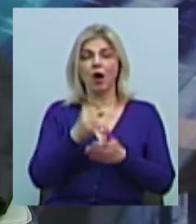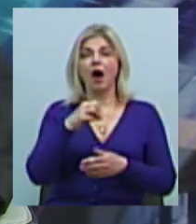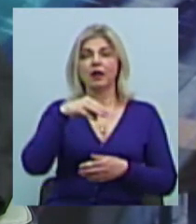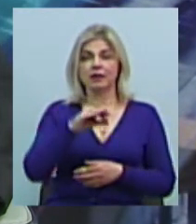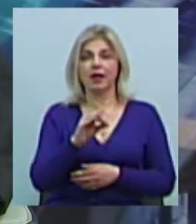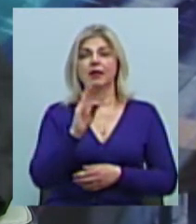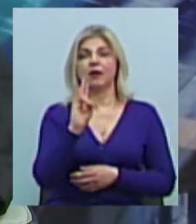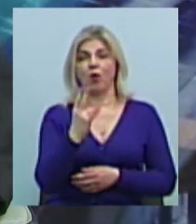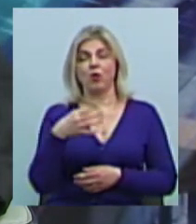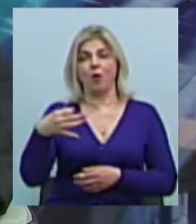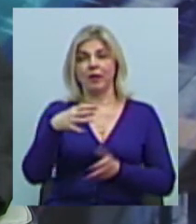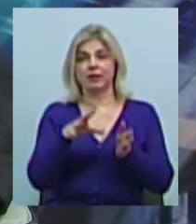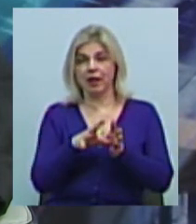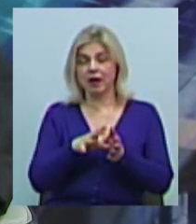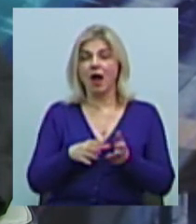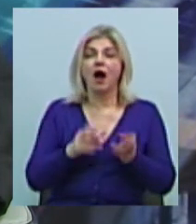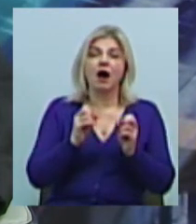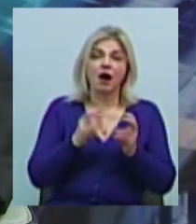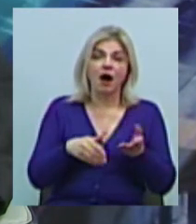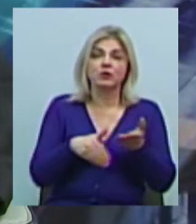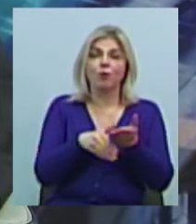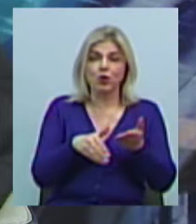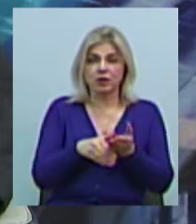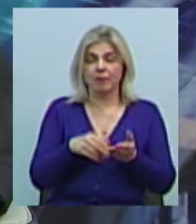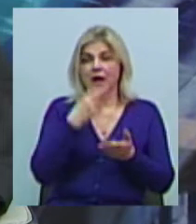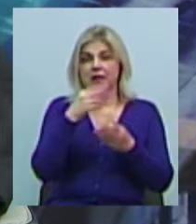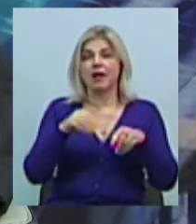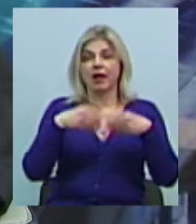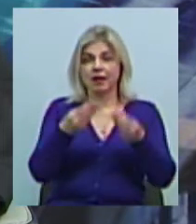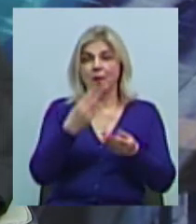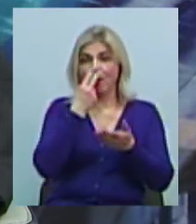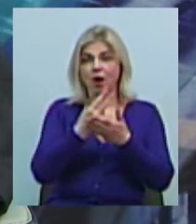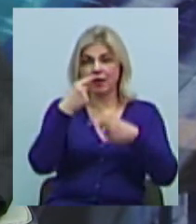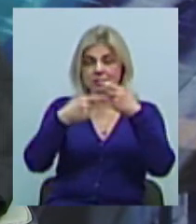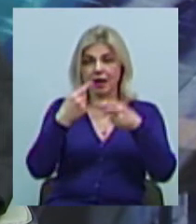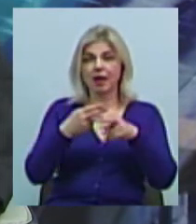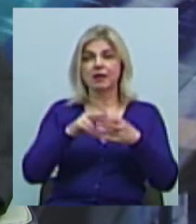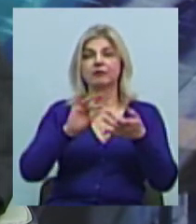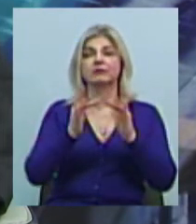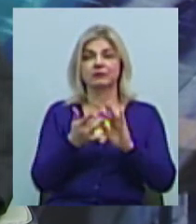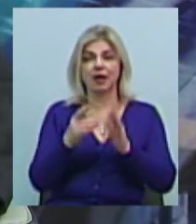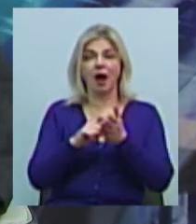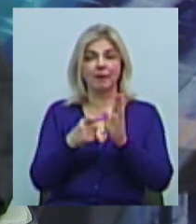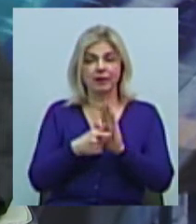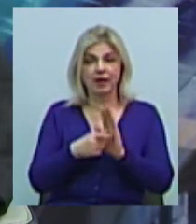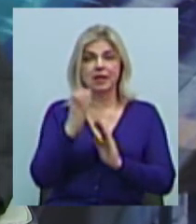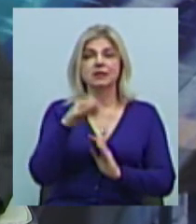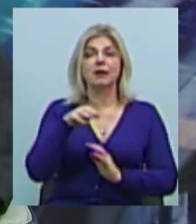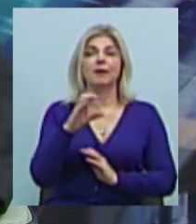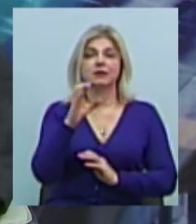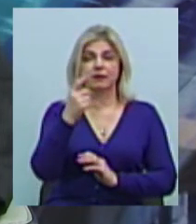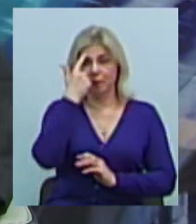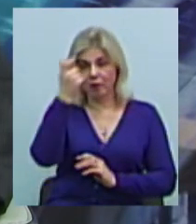«Миколаївобленерго». Способи надання показів існують, як я вже озвучив, це онлайн-кабінет, це смс-повідомлення,